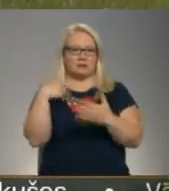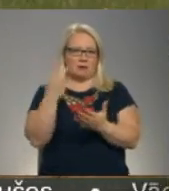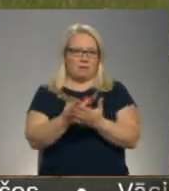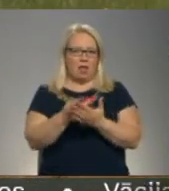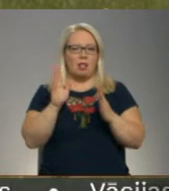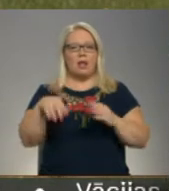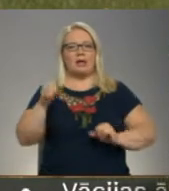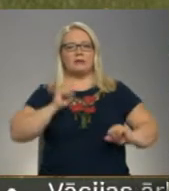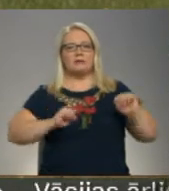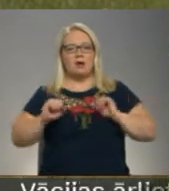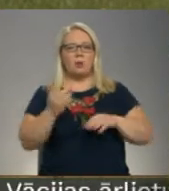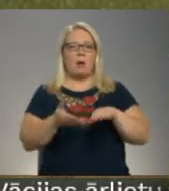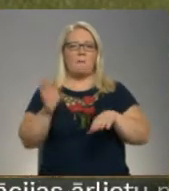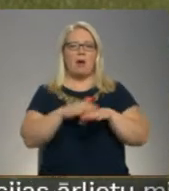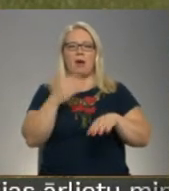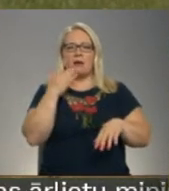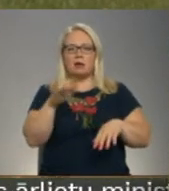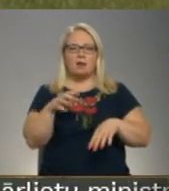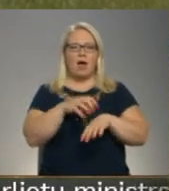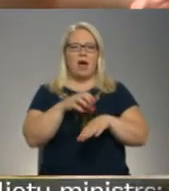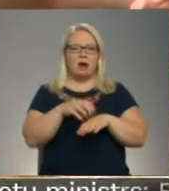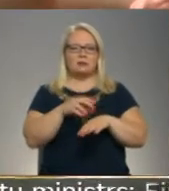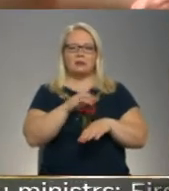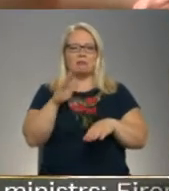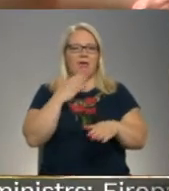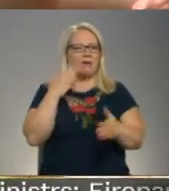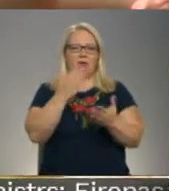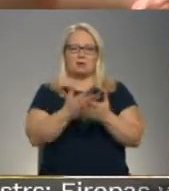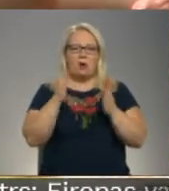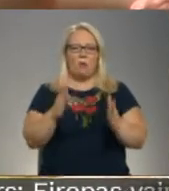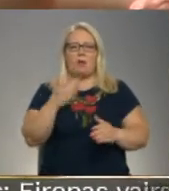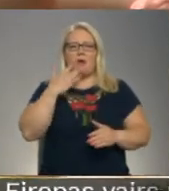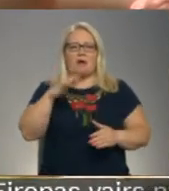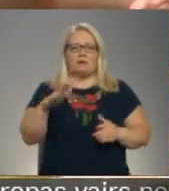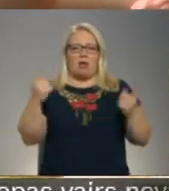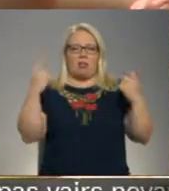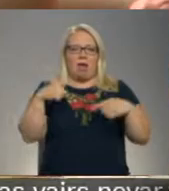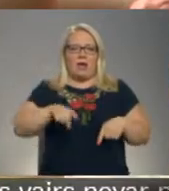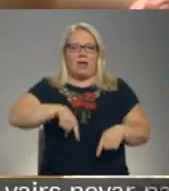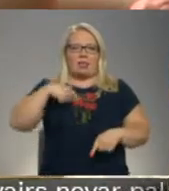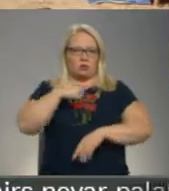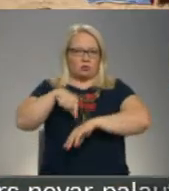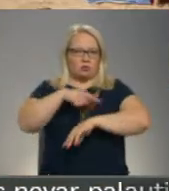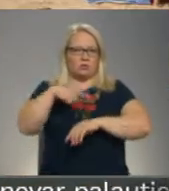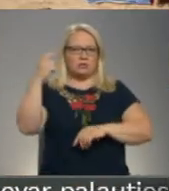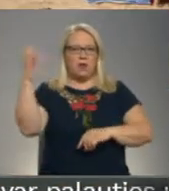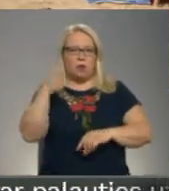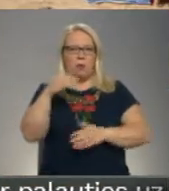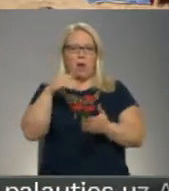Lai izvairītos no pārkaršanas, tātad mediķi neiesaka dienas karstajā laikā pavadīt ilgas stundas saulē, kā arī pastāvīgi atvēsināties.